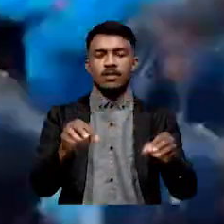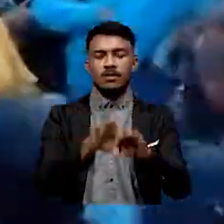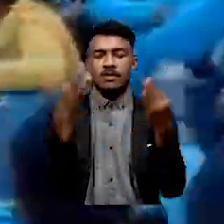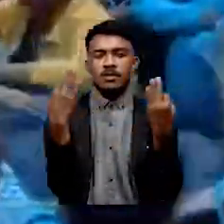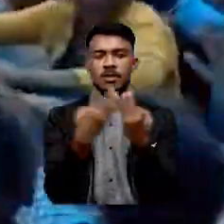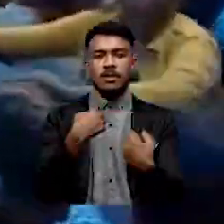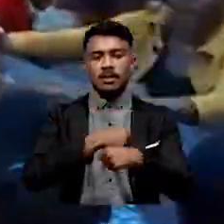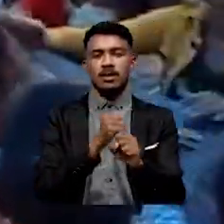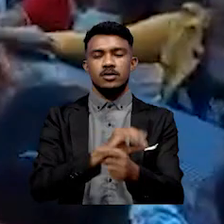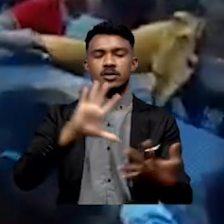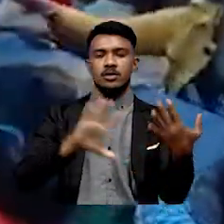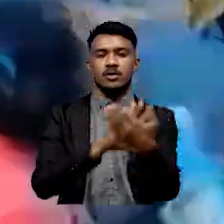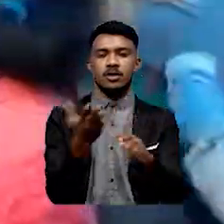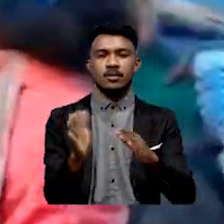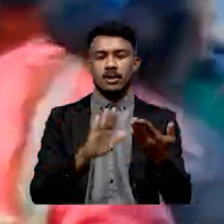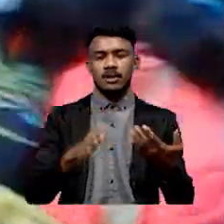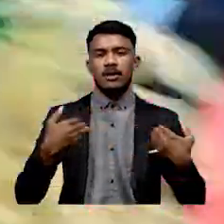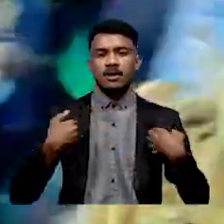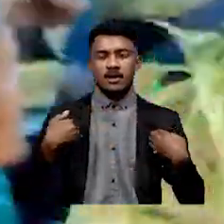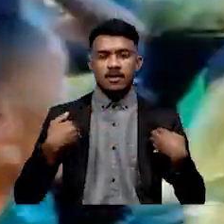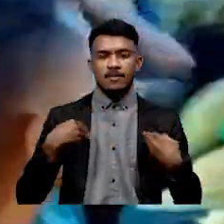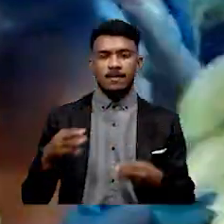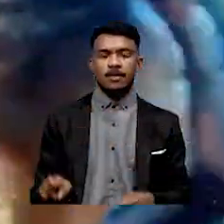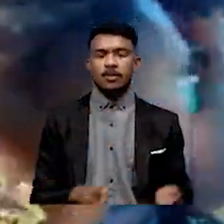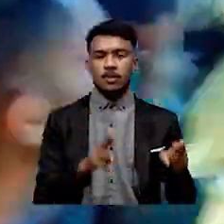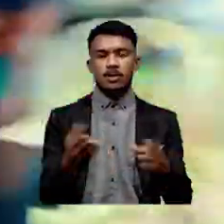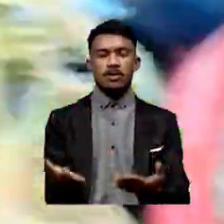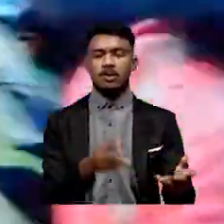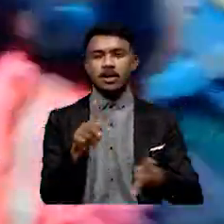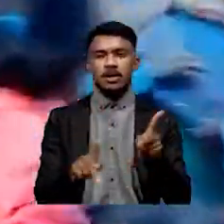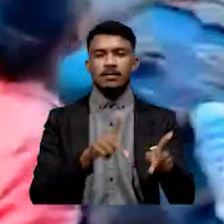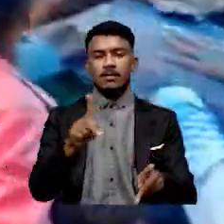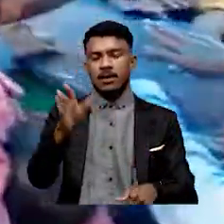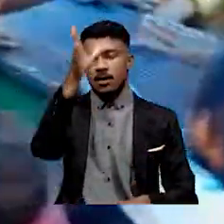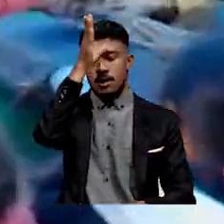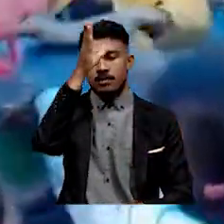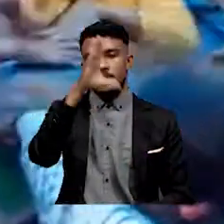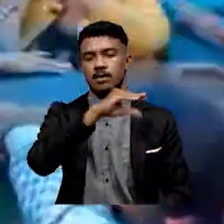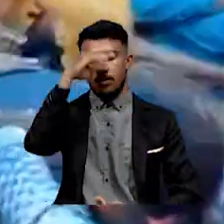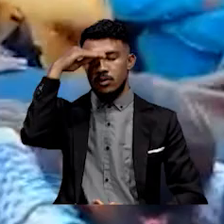funeral antes nemos acontece mota laku lori si didau na rua Mulher aman no wan ho si suku